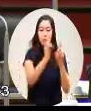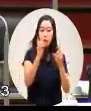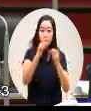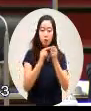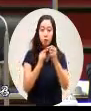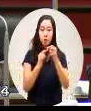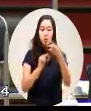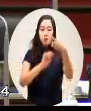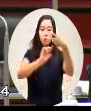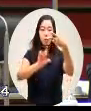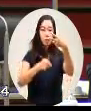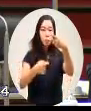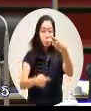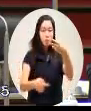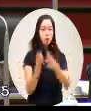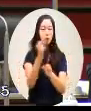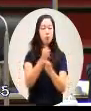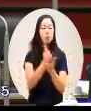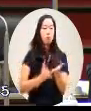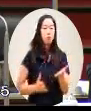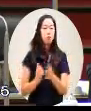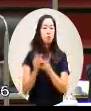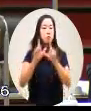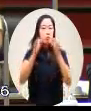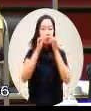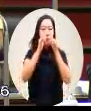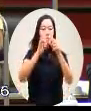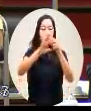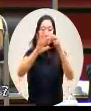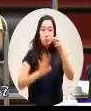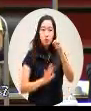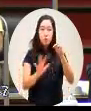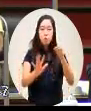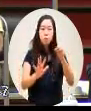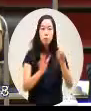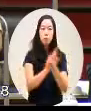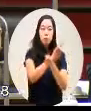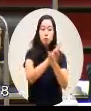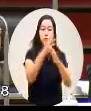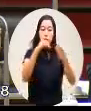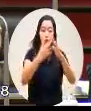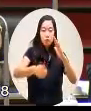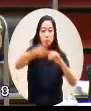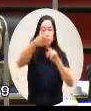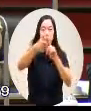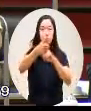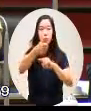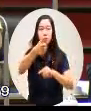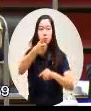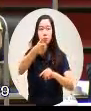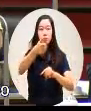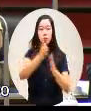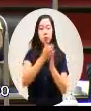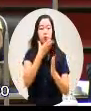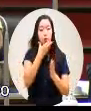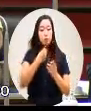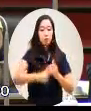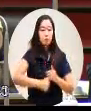2011年2月1日退休了；大寮高中李水贤校长，福贤高